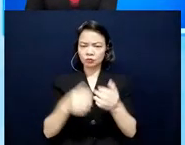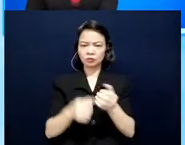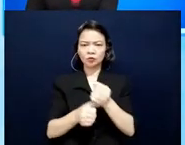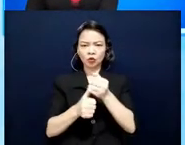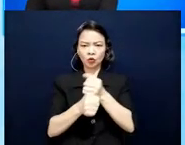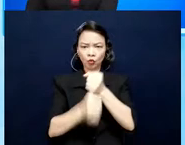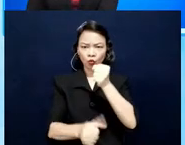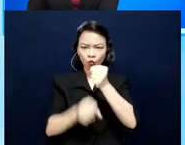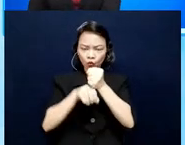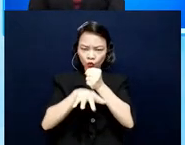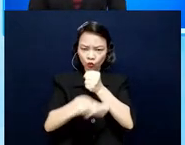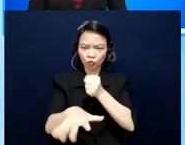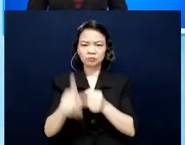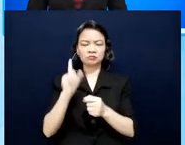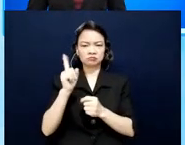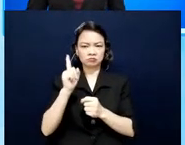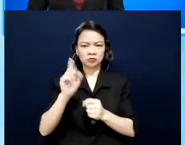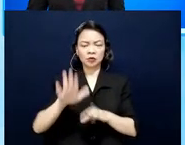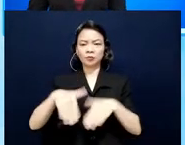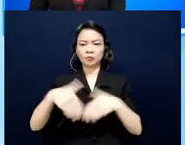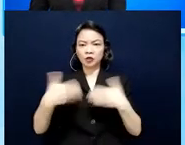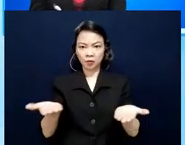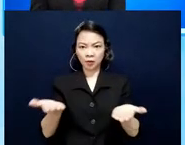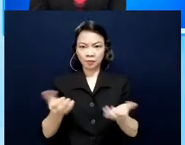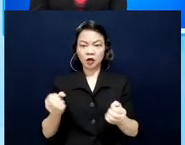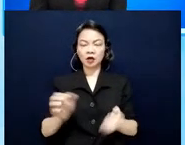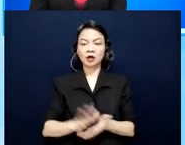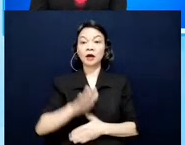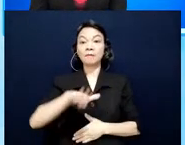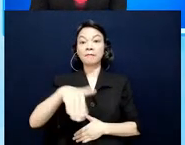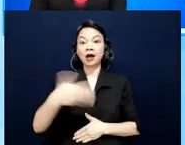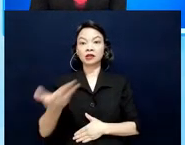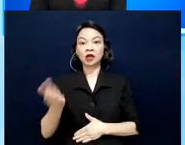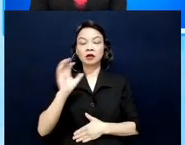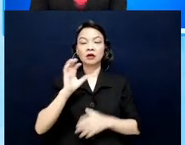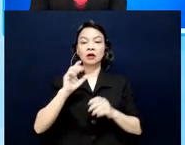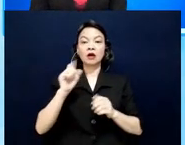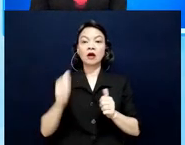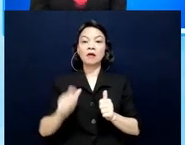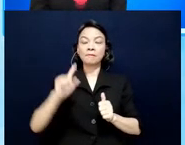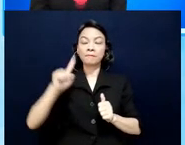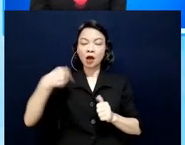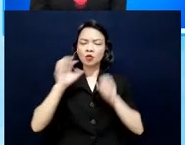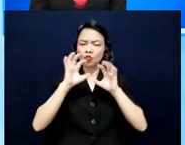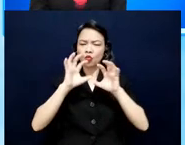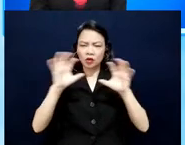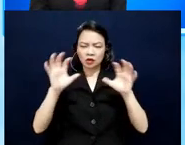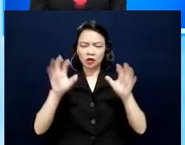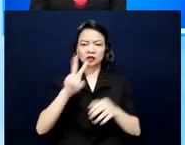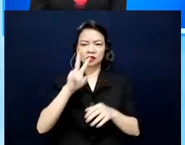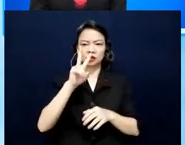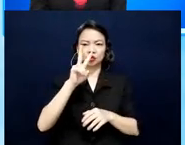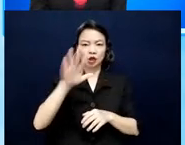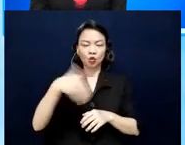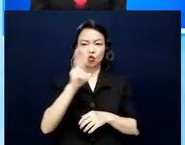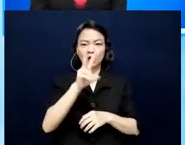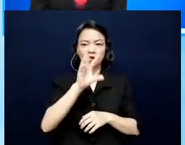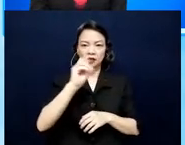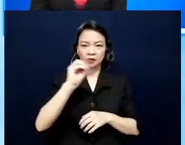menjadi penyebab kematian tertinggi. Kemudian kalau pada tahun 2010 ini mulai terjadi